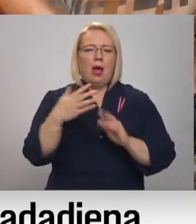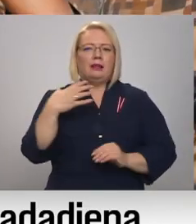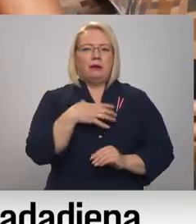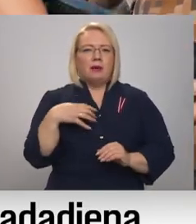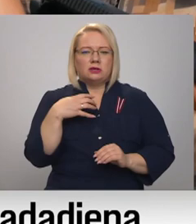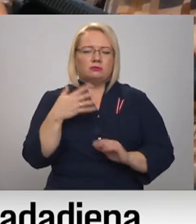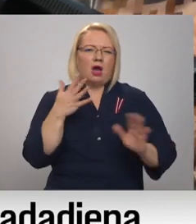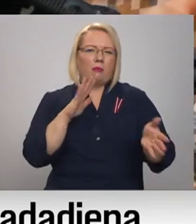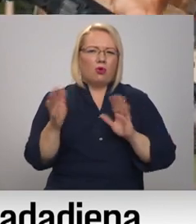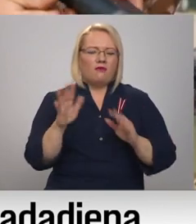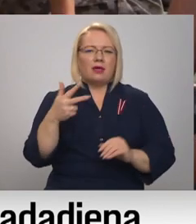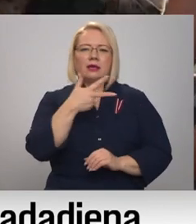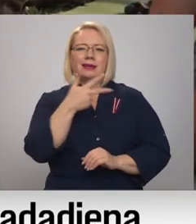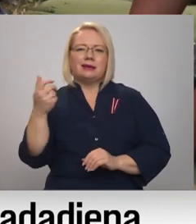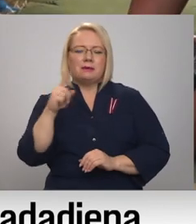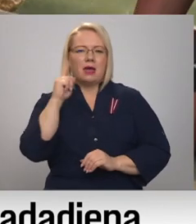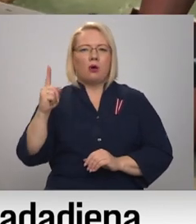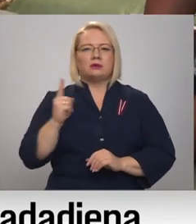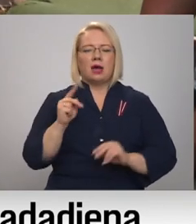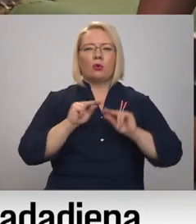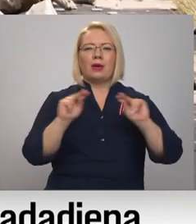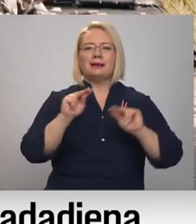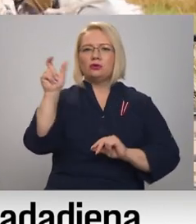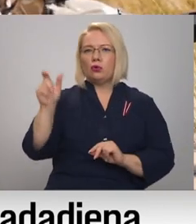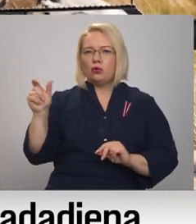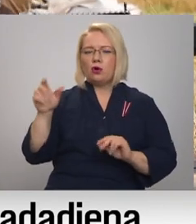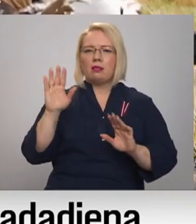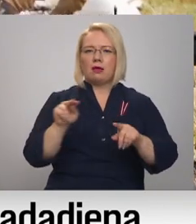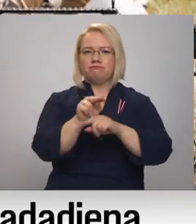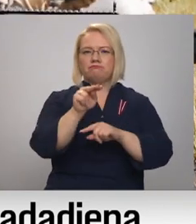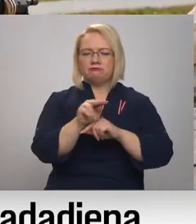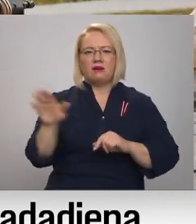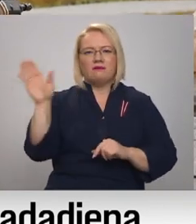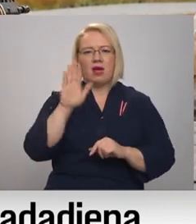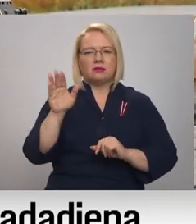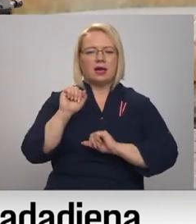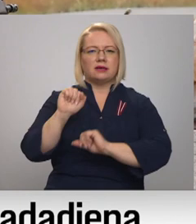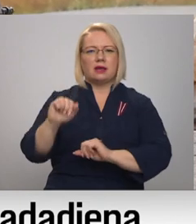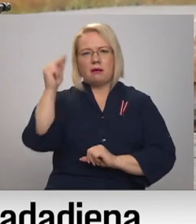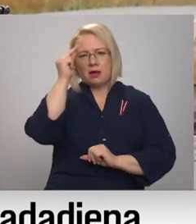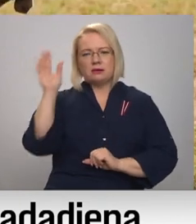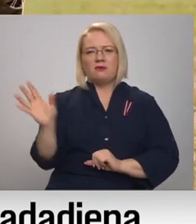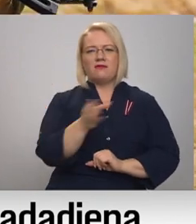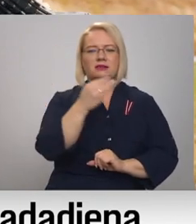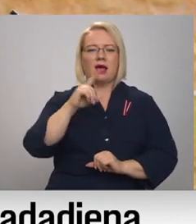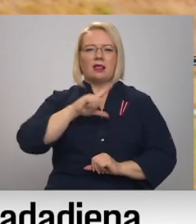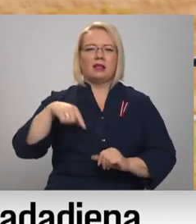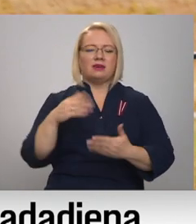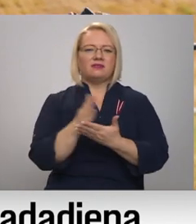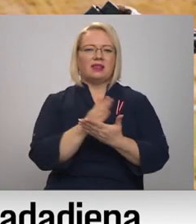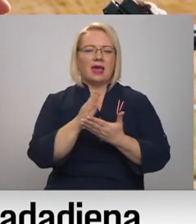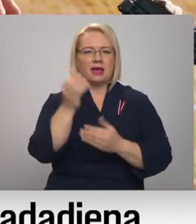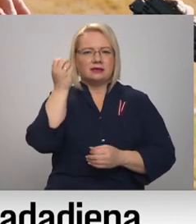nepieciešami aptuveni 300 jaunsargi instruktori, lai pasniegtu valsts aizsardzības mācību visās Latvijas vidējās